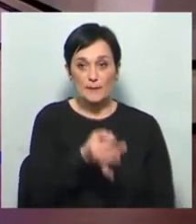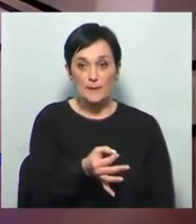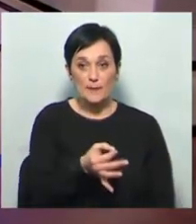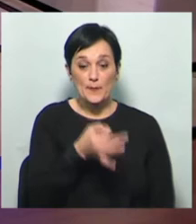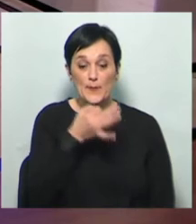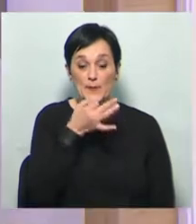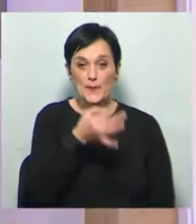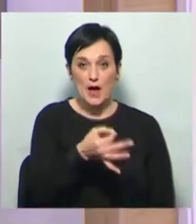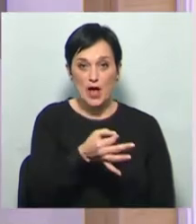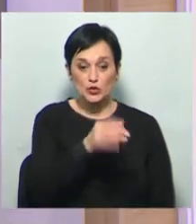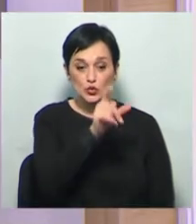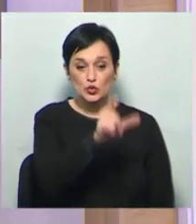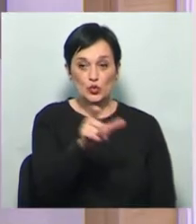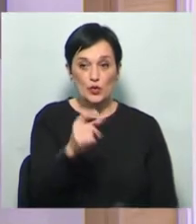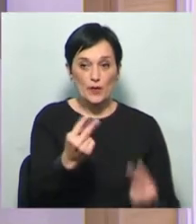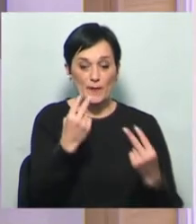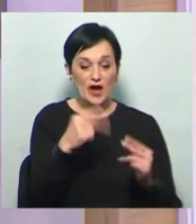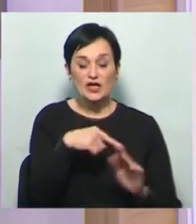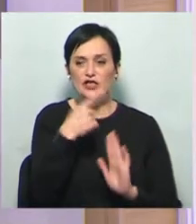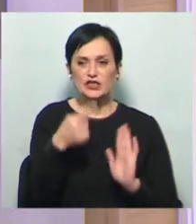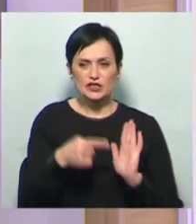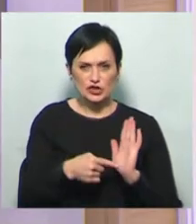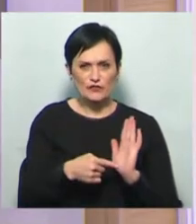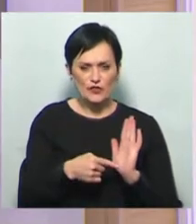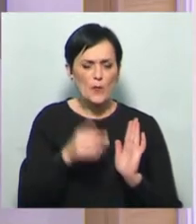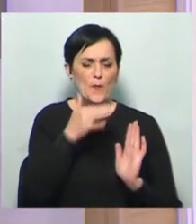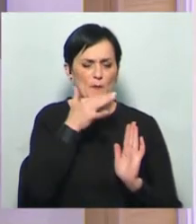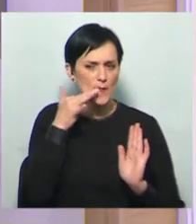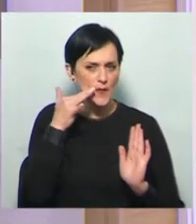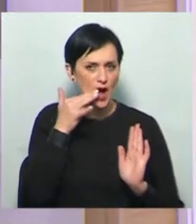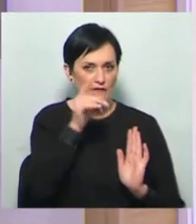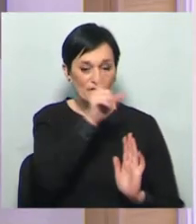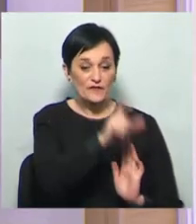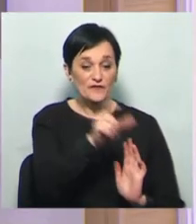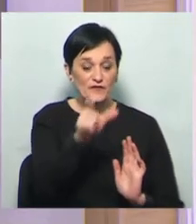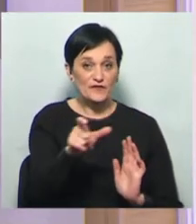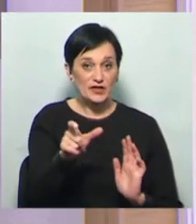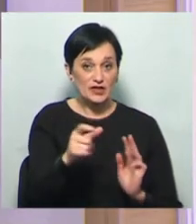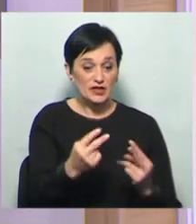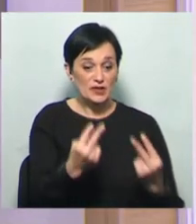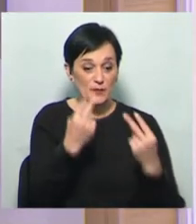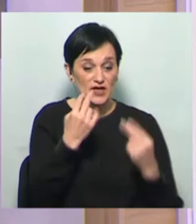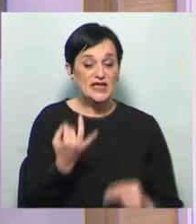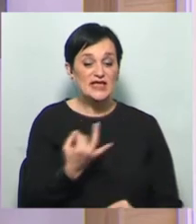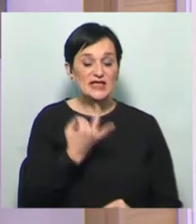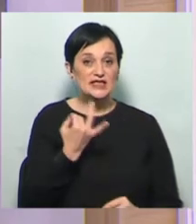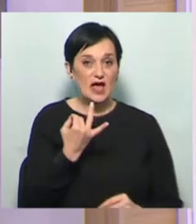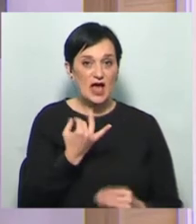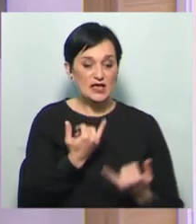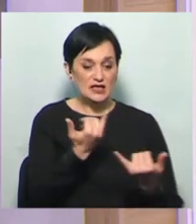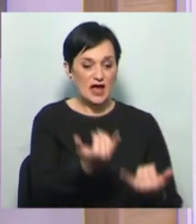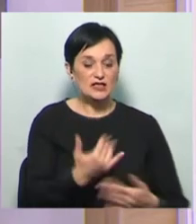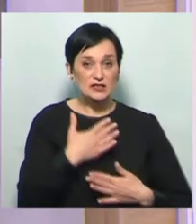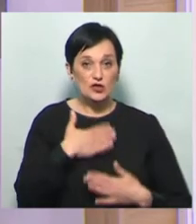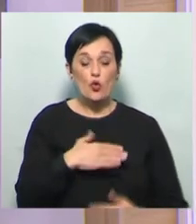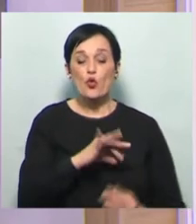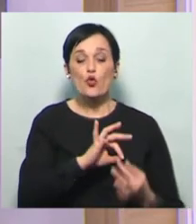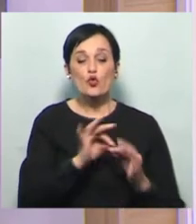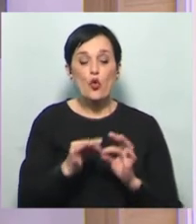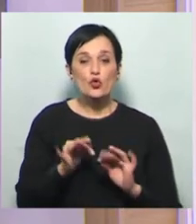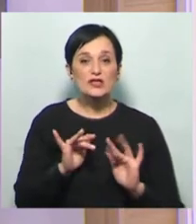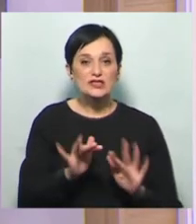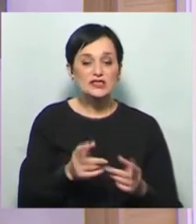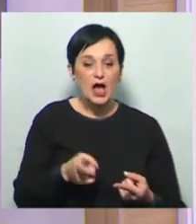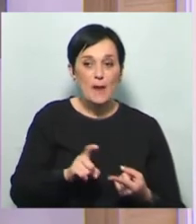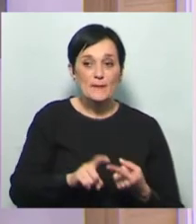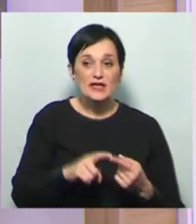პასუხს გავცემთ მაყურებლის კითხვას. უბრალოდ საკმაოდ ბევრი მაყურებლის ინტერესს დავაკმაყოფილებ, თუმცა კონკრეტულად საქმე